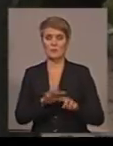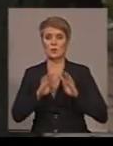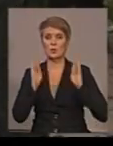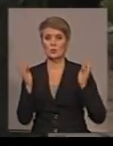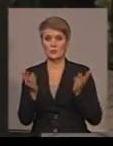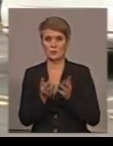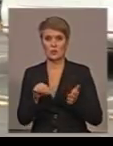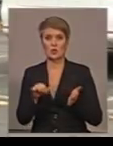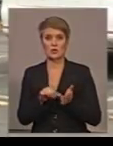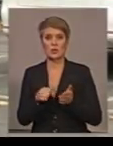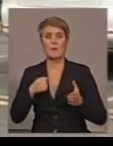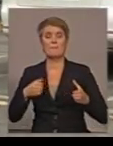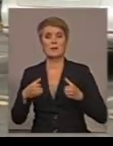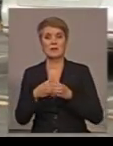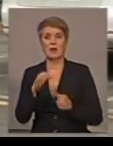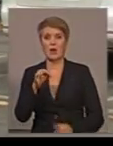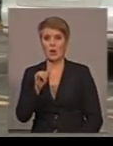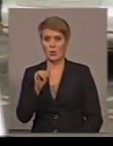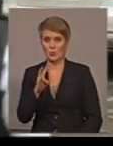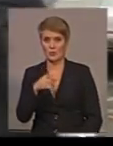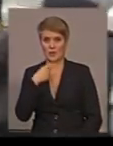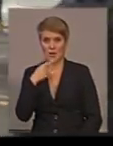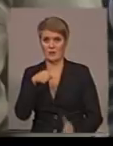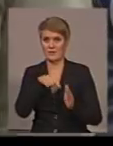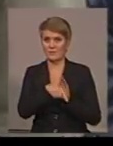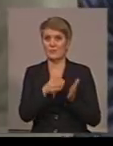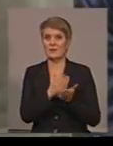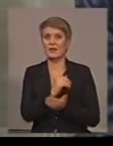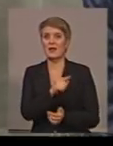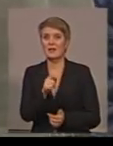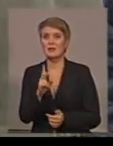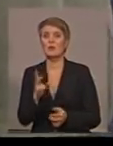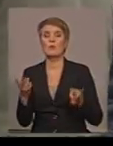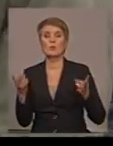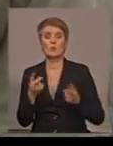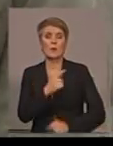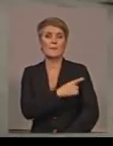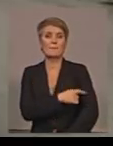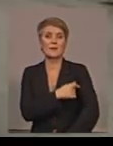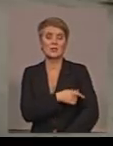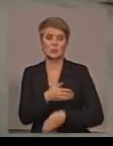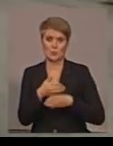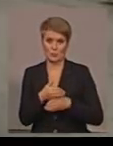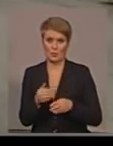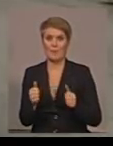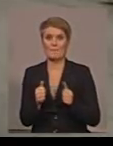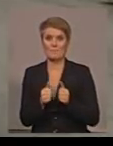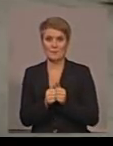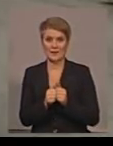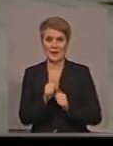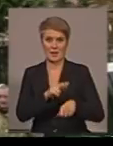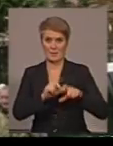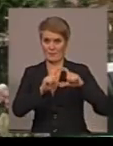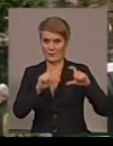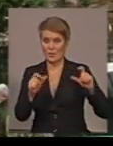батальйону ОУН, які приїхали під стіни відділку, кажуть, у приміщеннях є ті, хто потребує медичної допомоги. Біля відділу 6 автівок швидких.